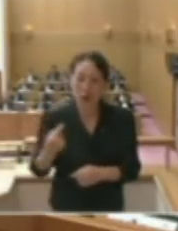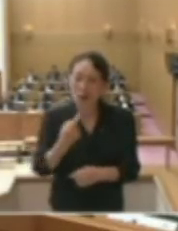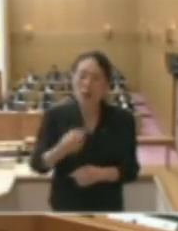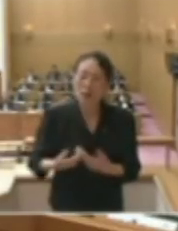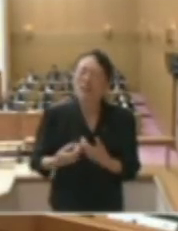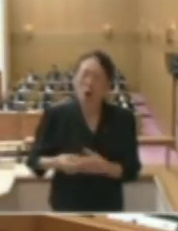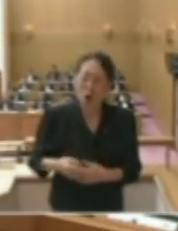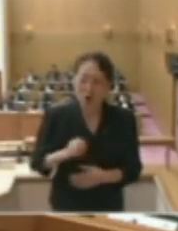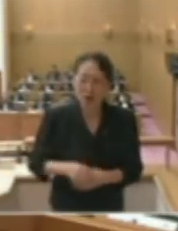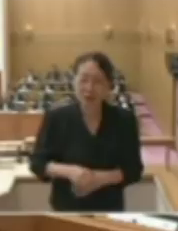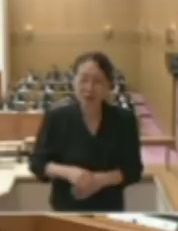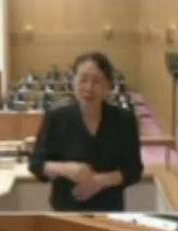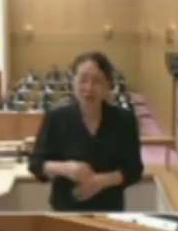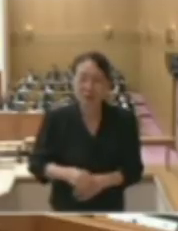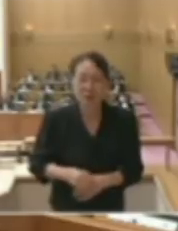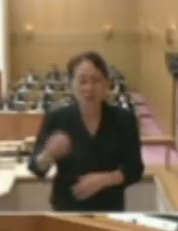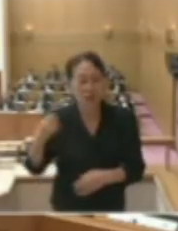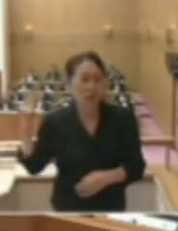よ。